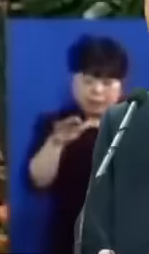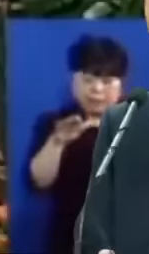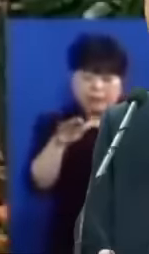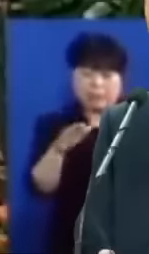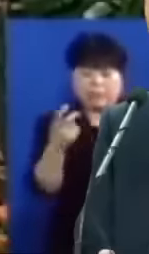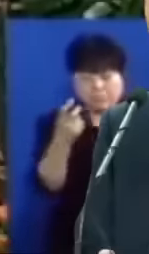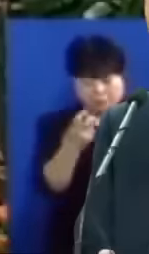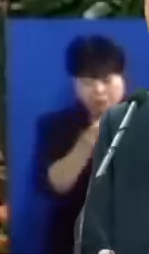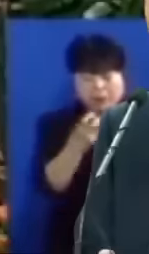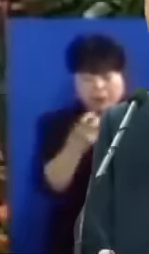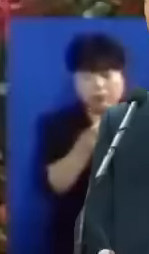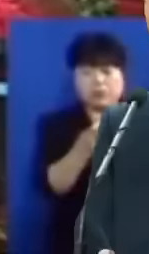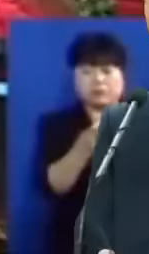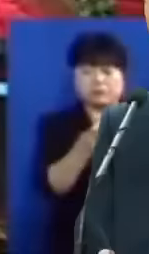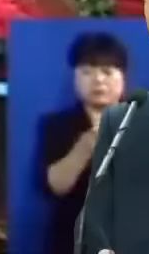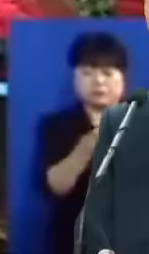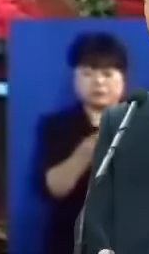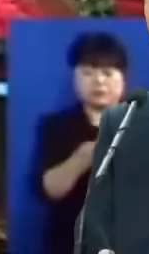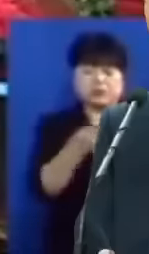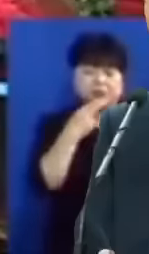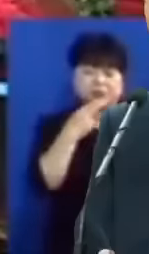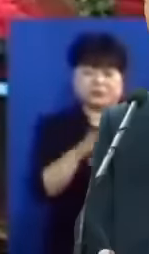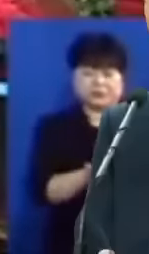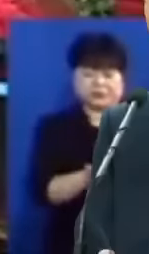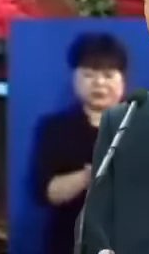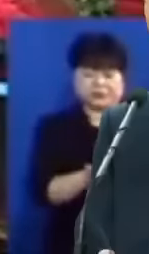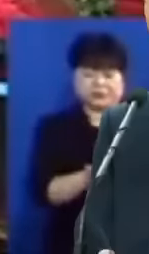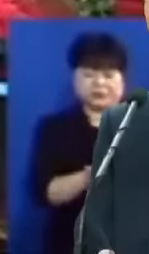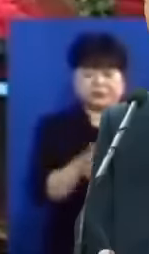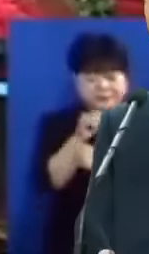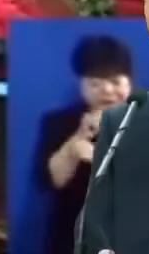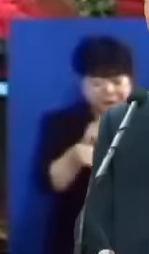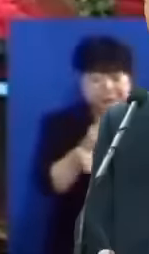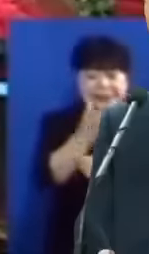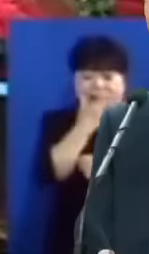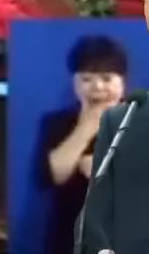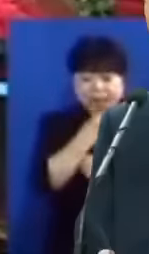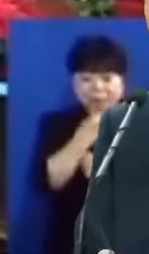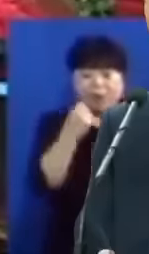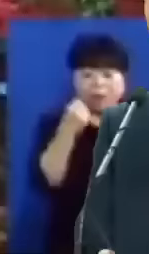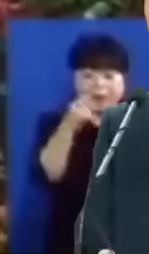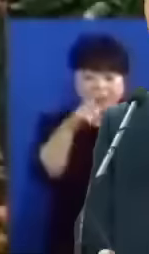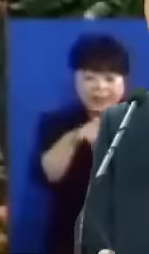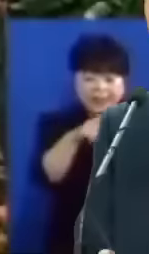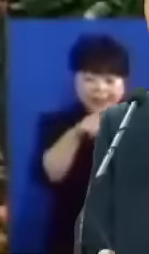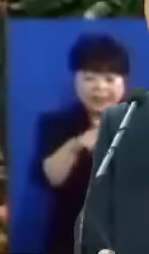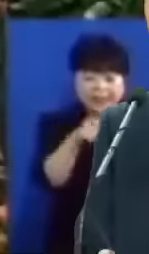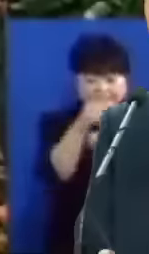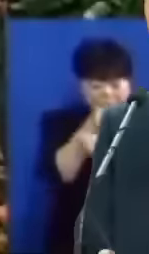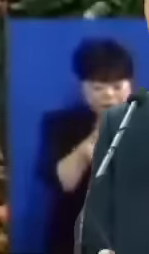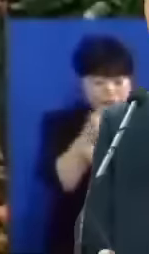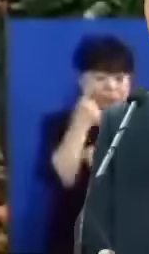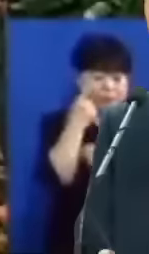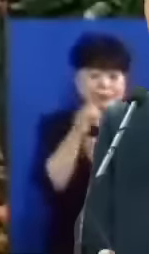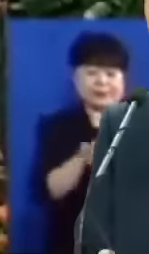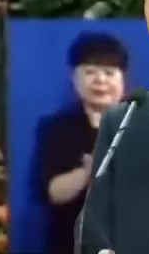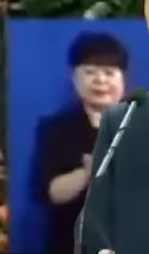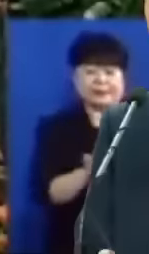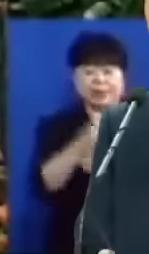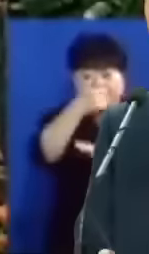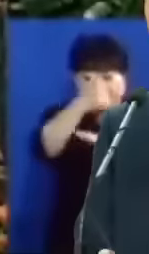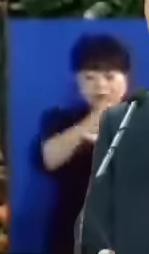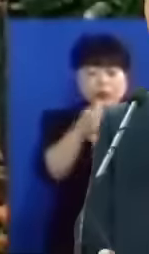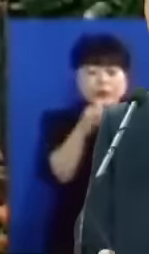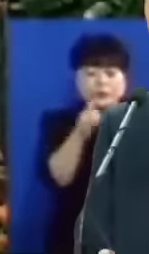대책이 없습니다. 한 심리학자가 행복과 건강에 대한 오랜 연구를 했습니다. 그